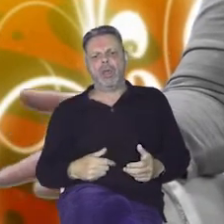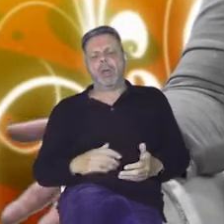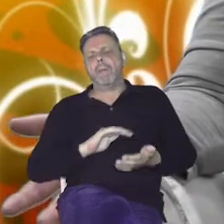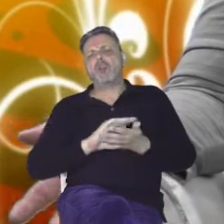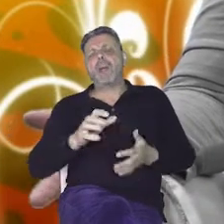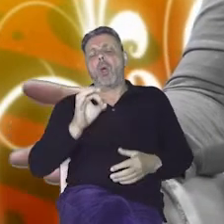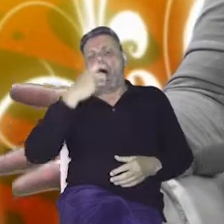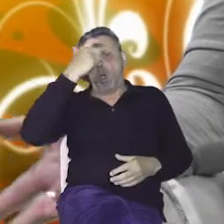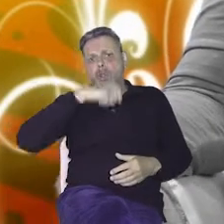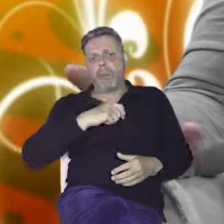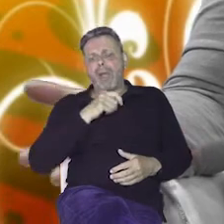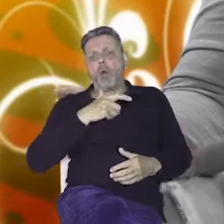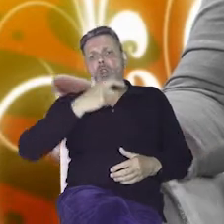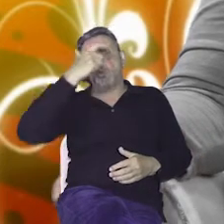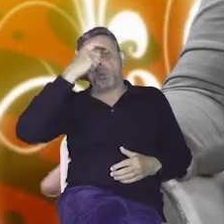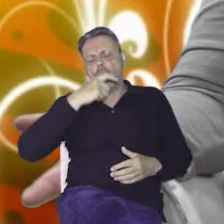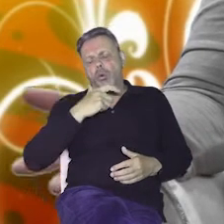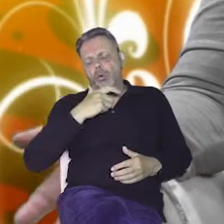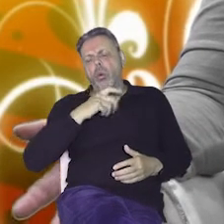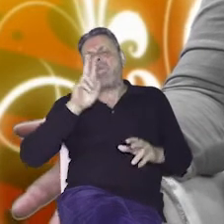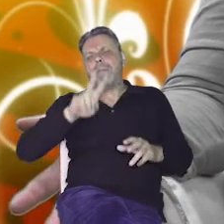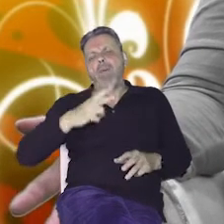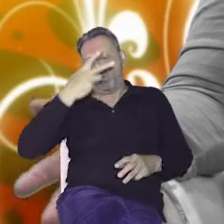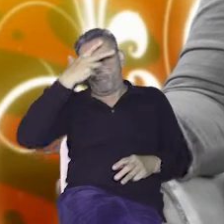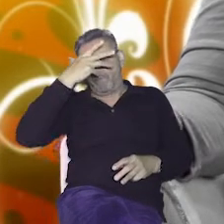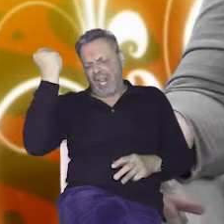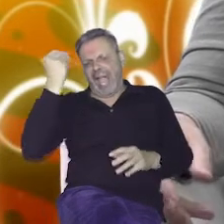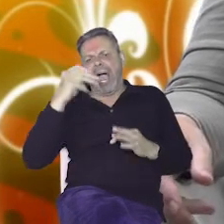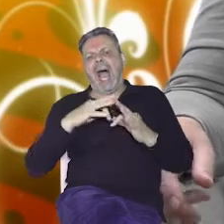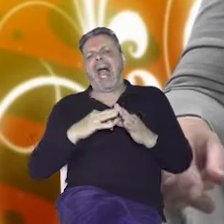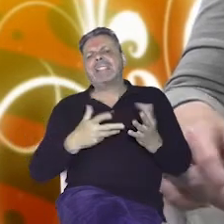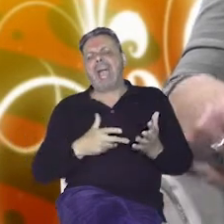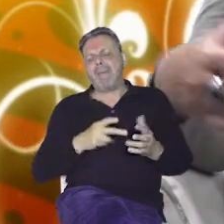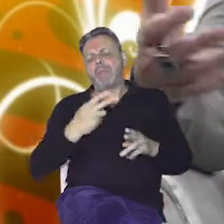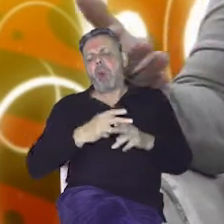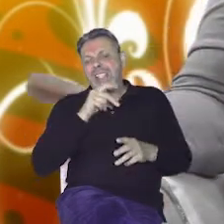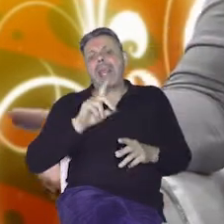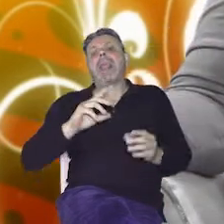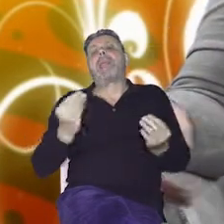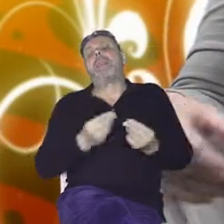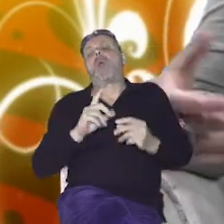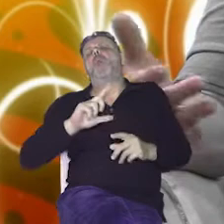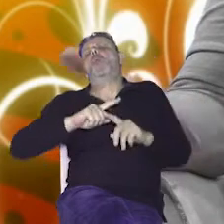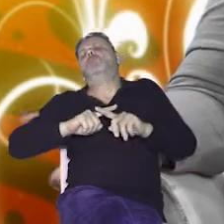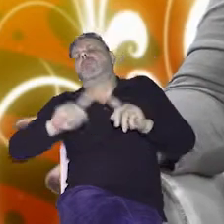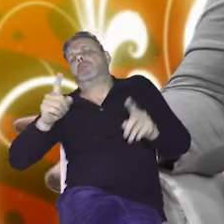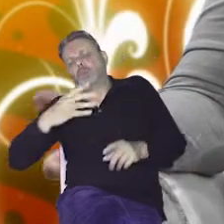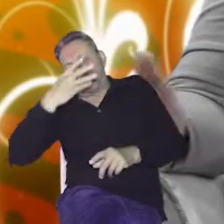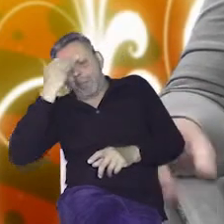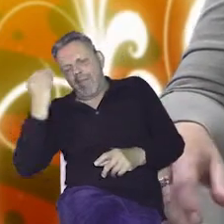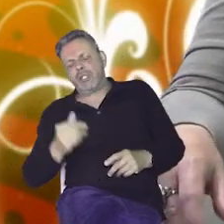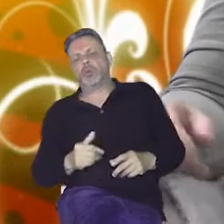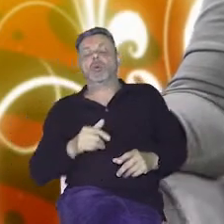su osobe koje imaju Alzheimerovu bolest ili neku drugu demenciju, ili koji imaju nekakvu drugu tešku, ili koji su u